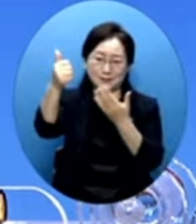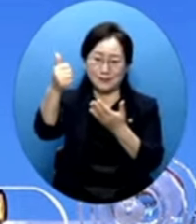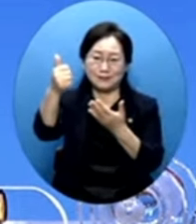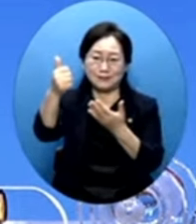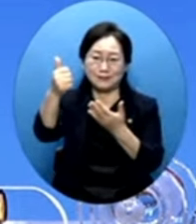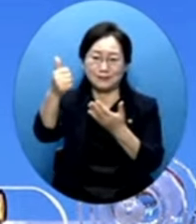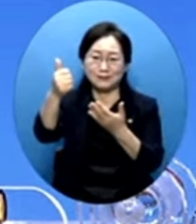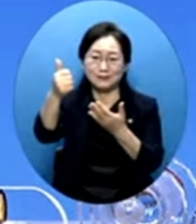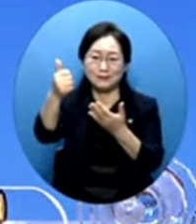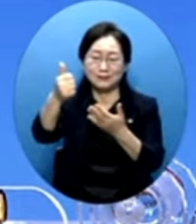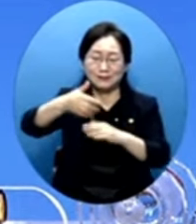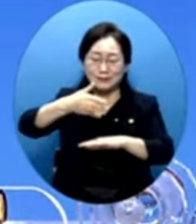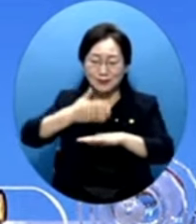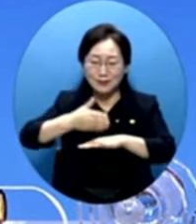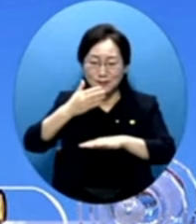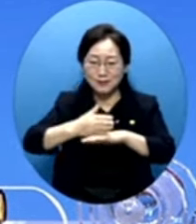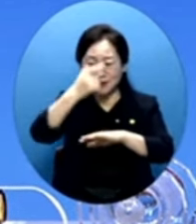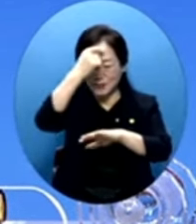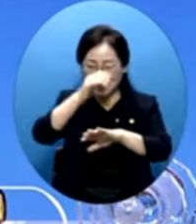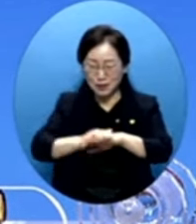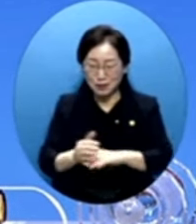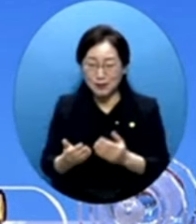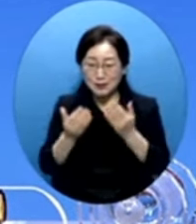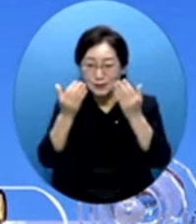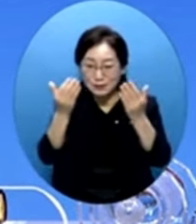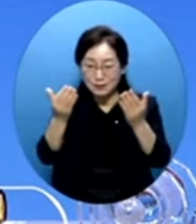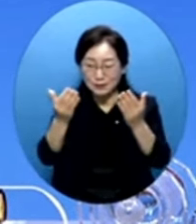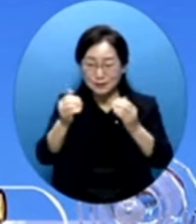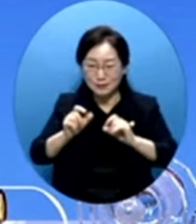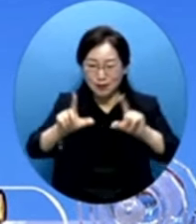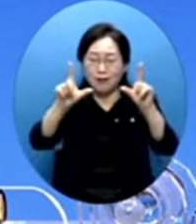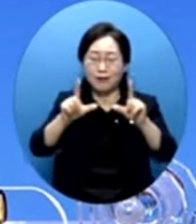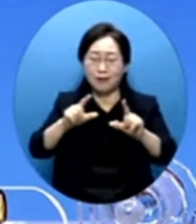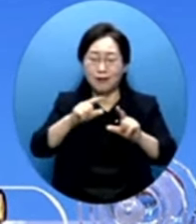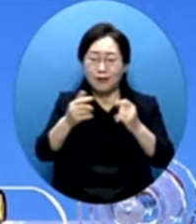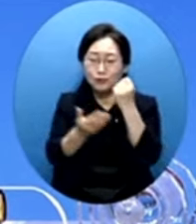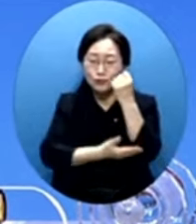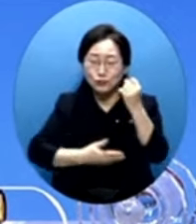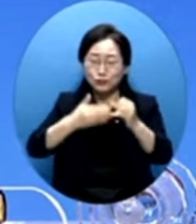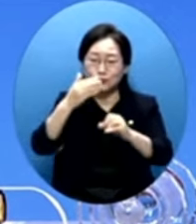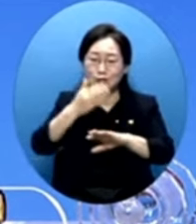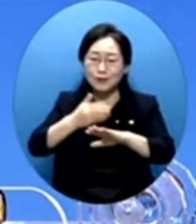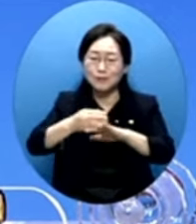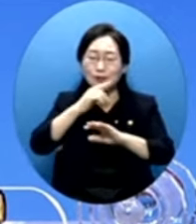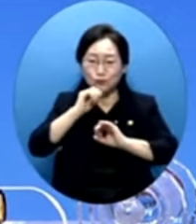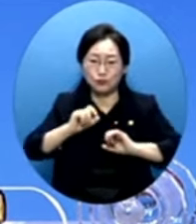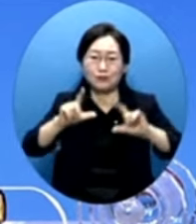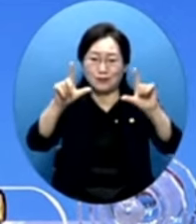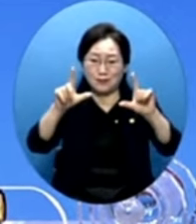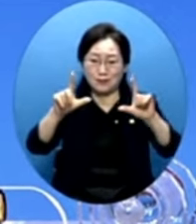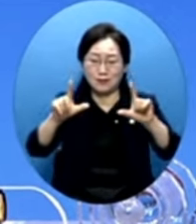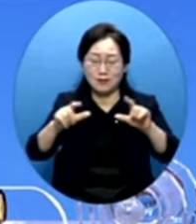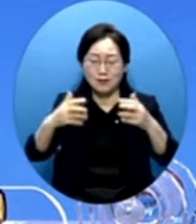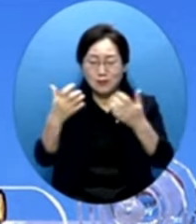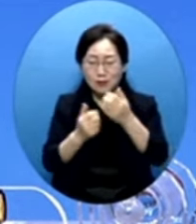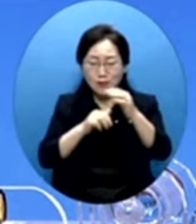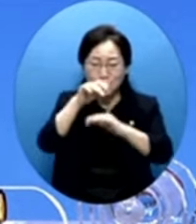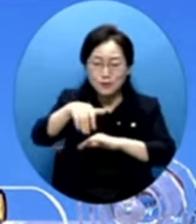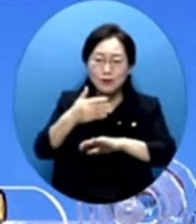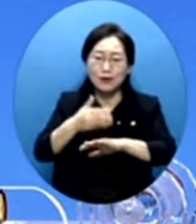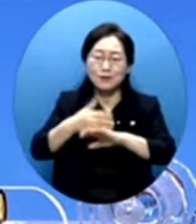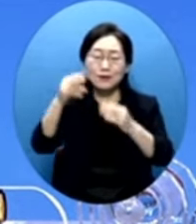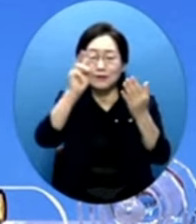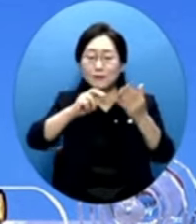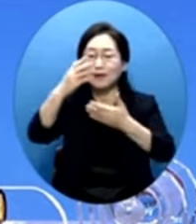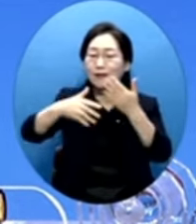하나님께 감사예배 드리는 추 3사 주일입니다 넘치는 감사와 찬양을 우리 하나님께